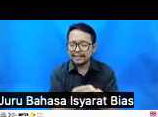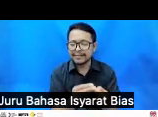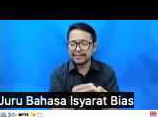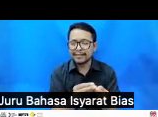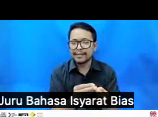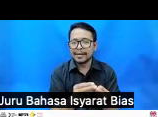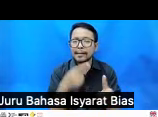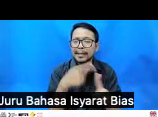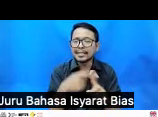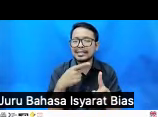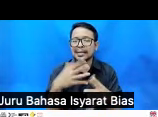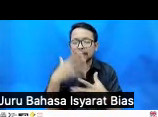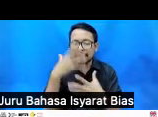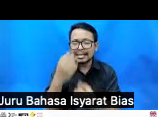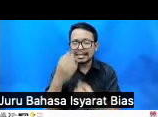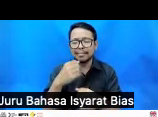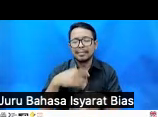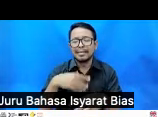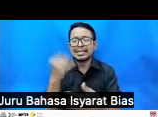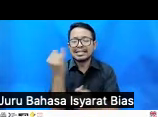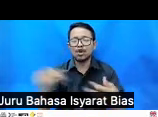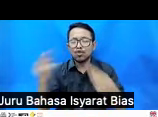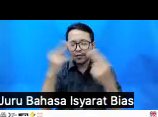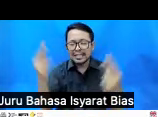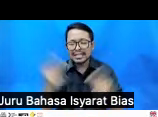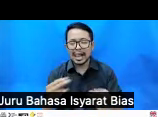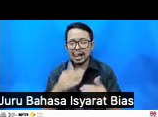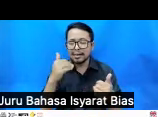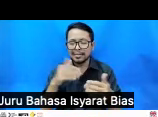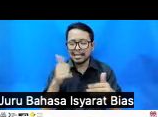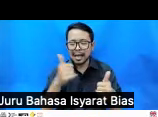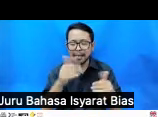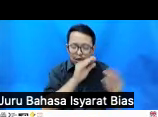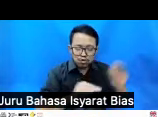juga prinsip-prinsip universal design bisa terwadahi di sini.